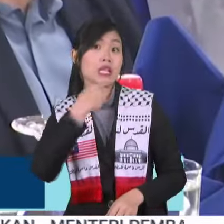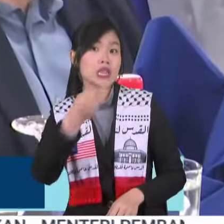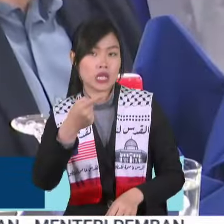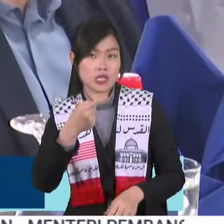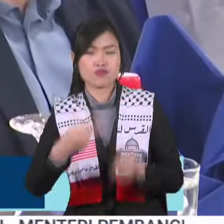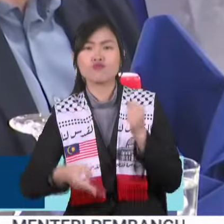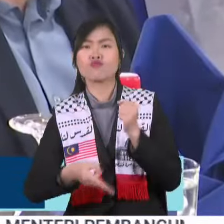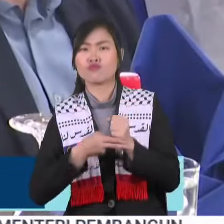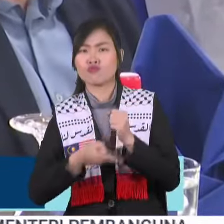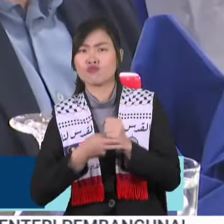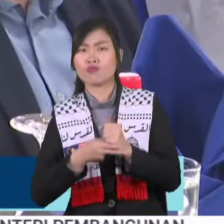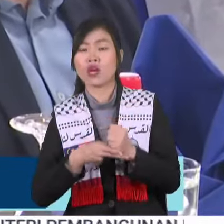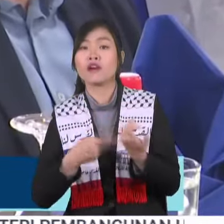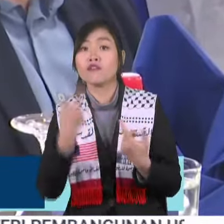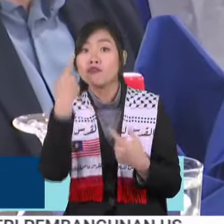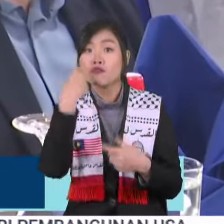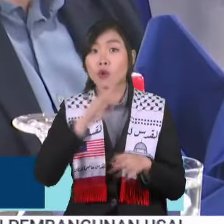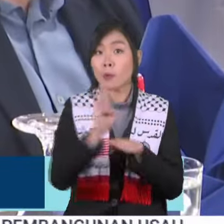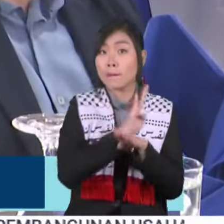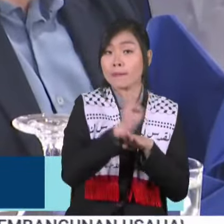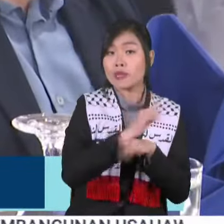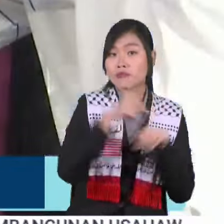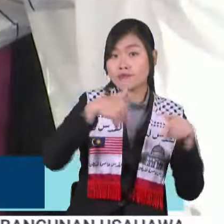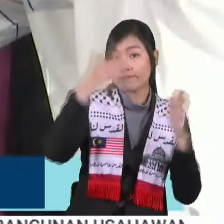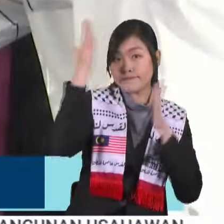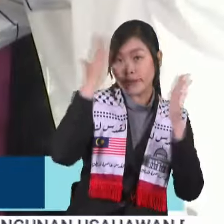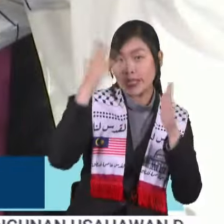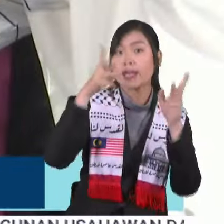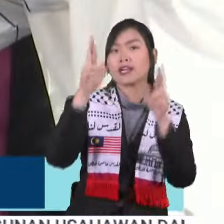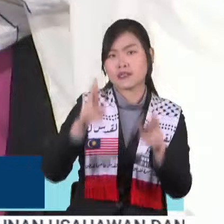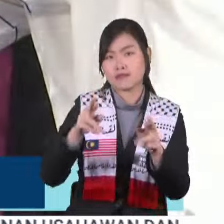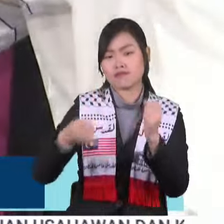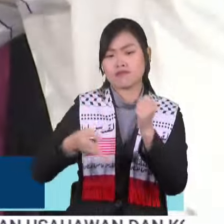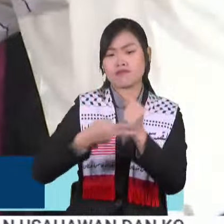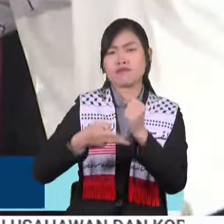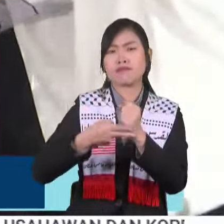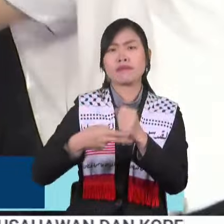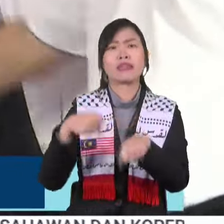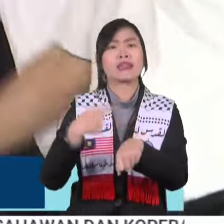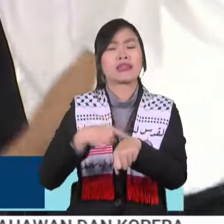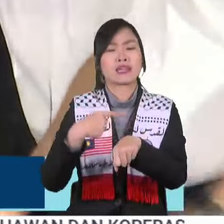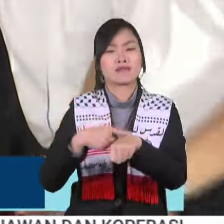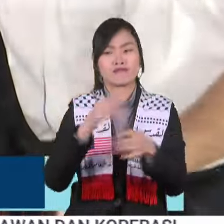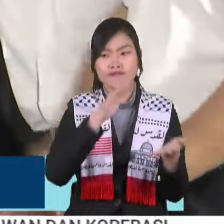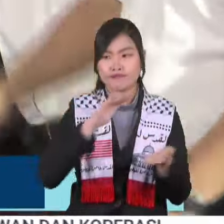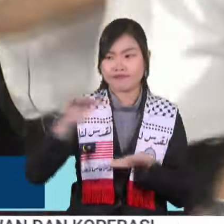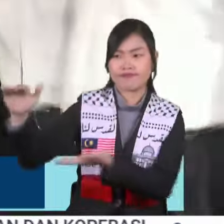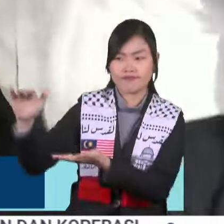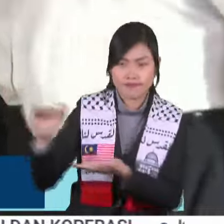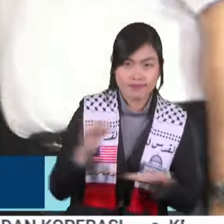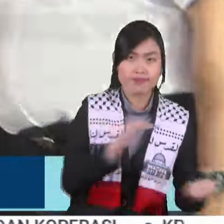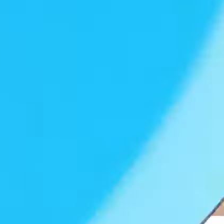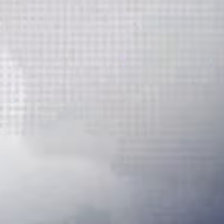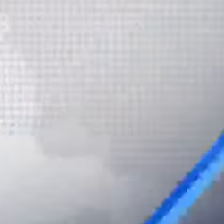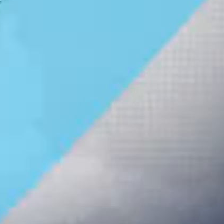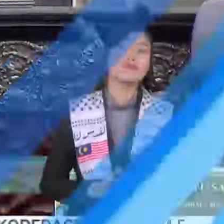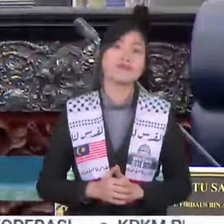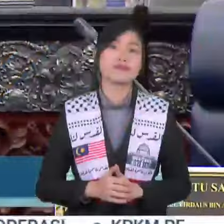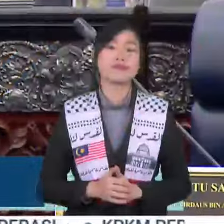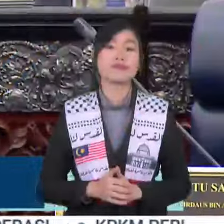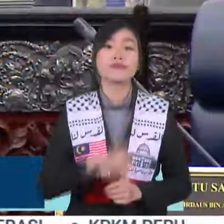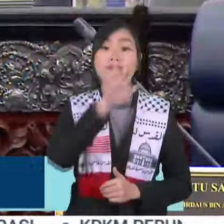lebih jimat kepada perniagaan tempatan dan rakyat, ia juga mengurangkan masa transit barangan dengan ketara.